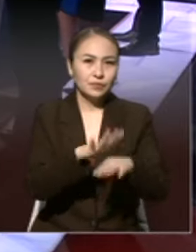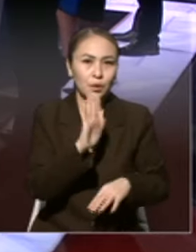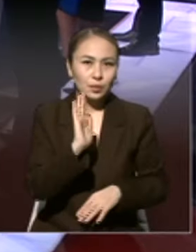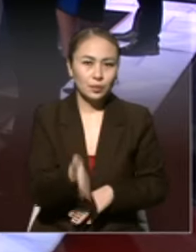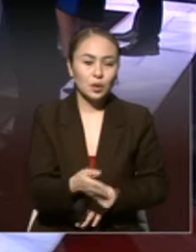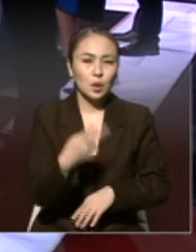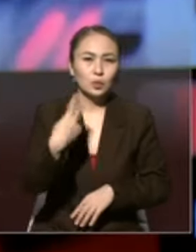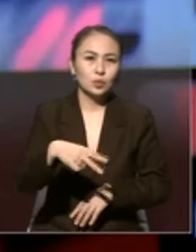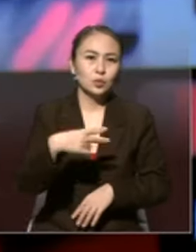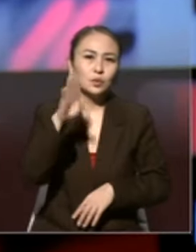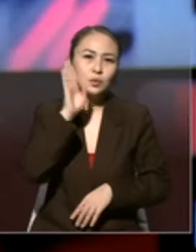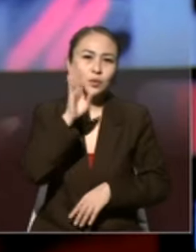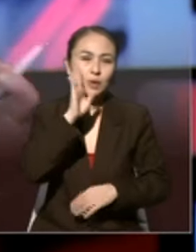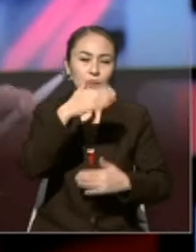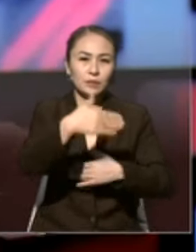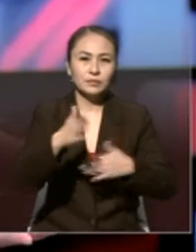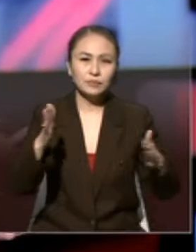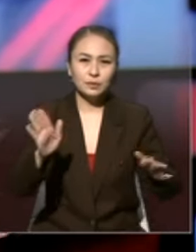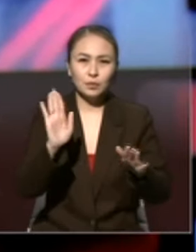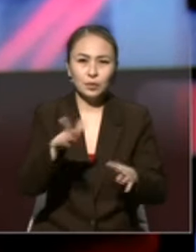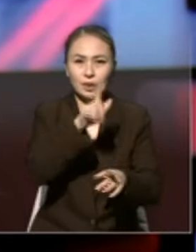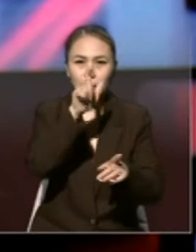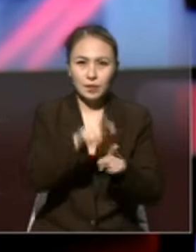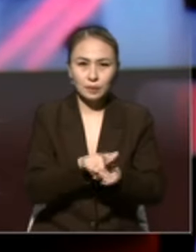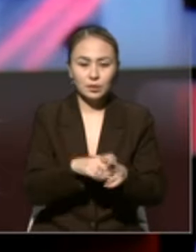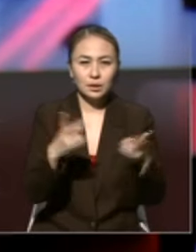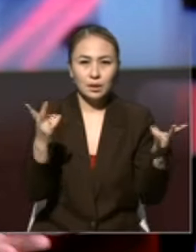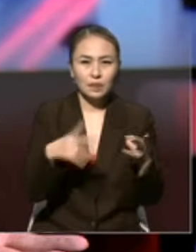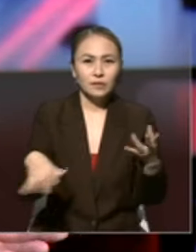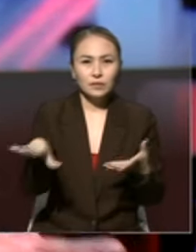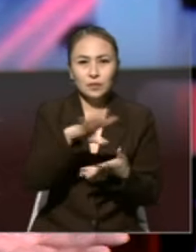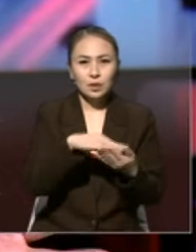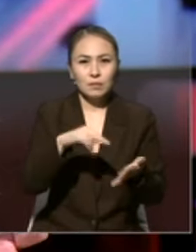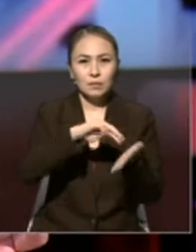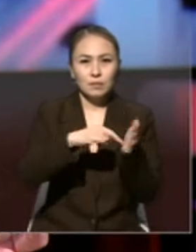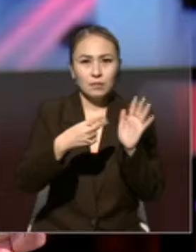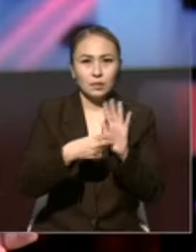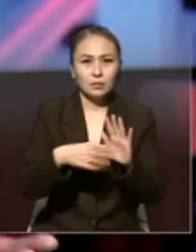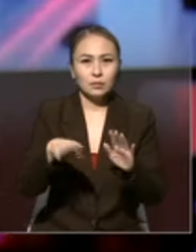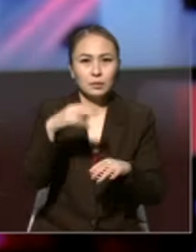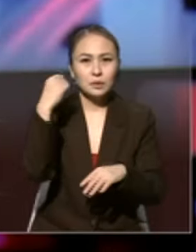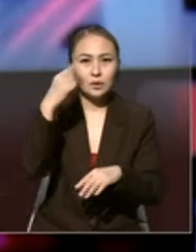су қоймасын саламыз деп, мысалға оның бәрін мысалға қазір президентіміз жоққа шығарып